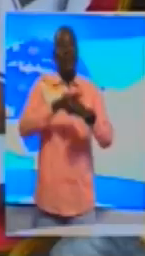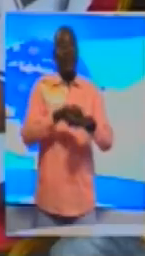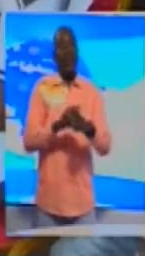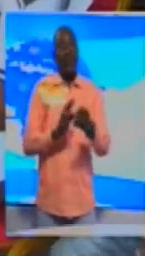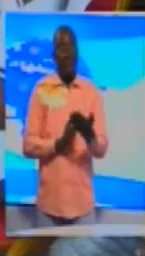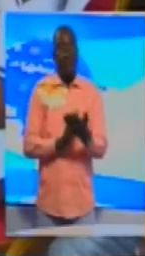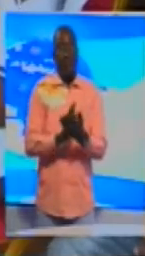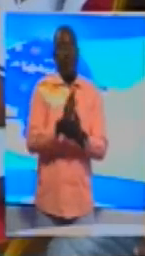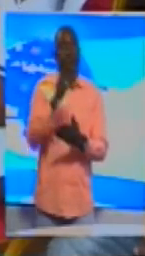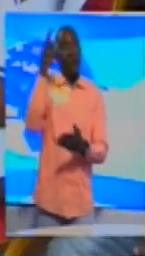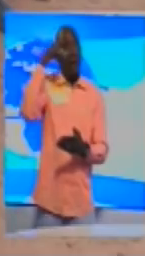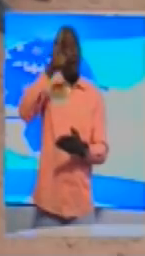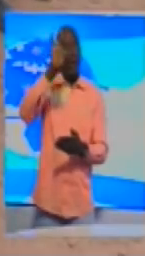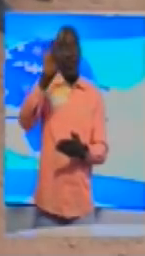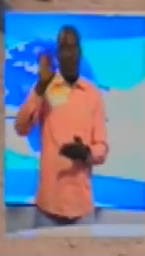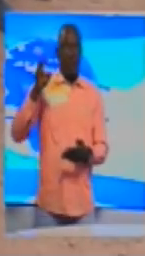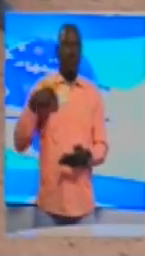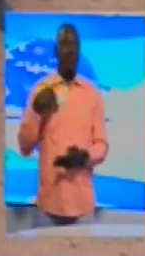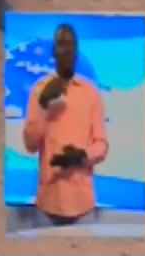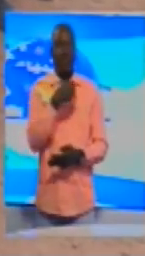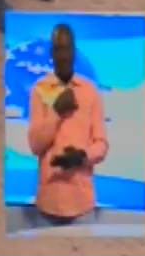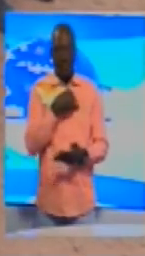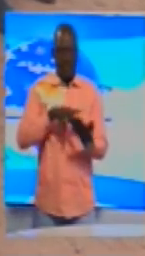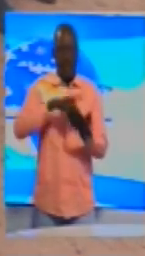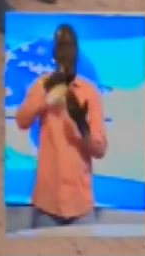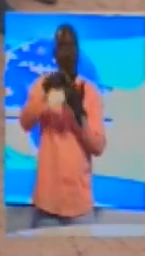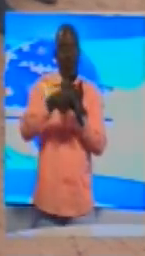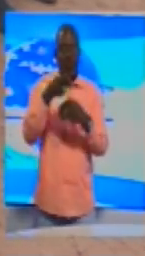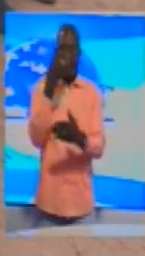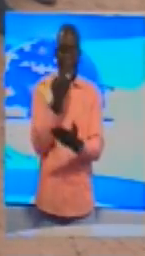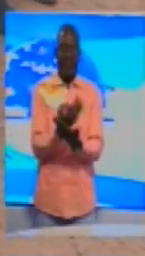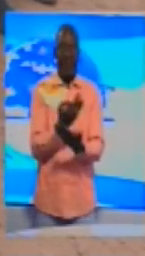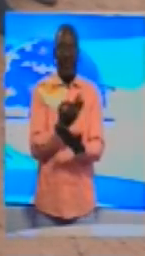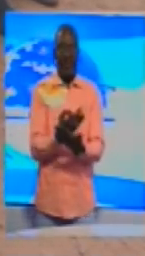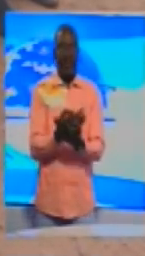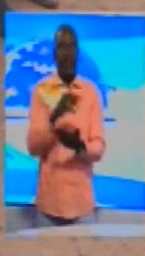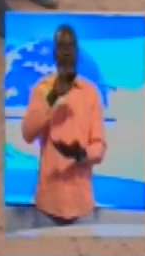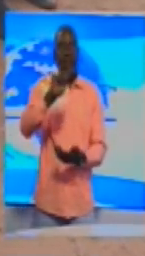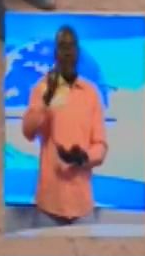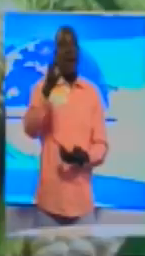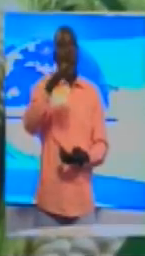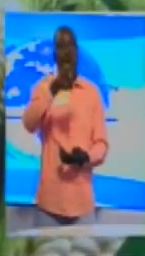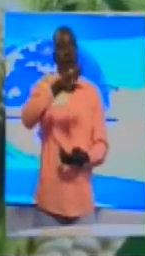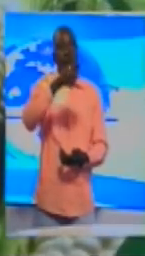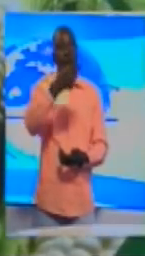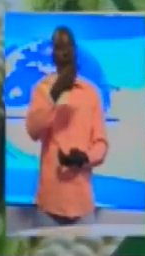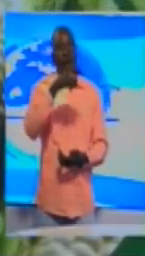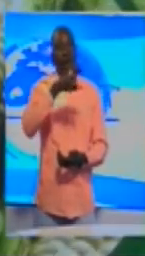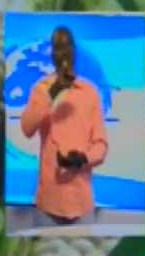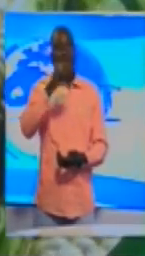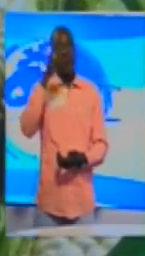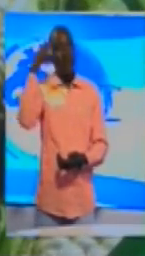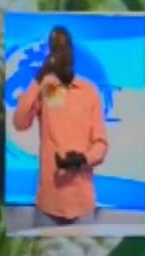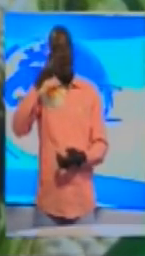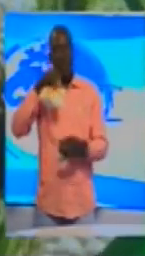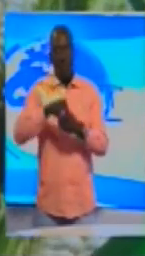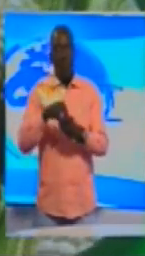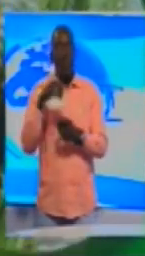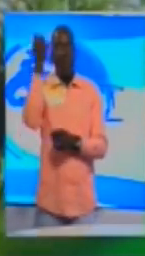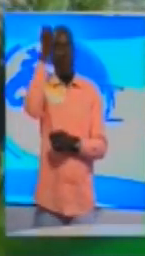un consortium de 8 membres. Un projet financé par Agra, l'Alliance pour la Révolution verte en